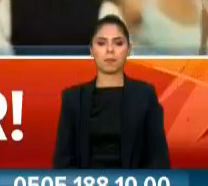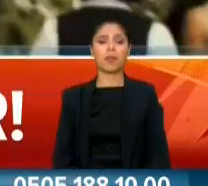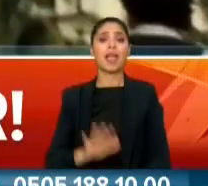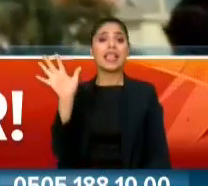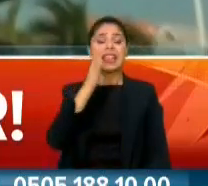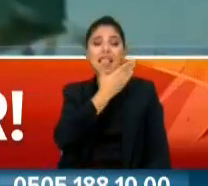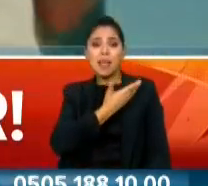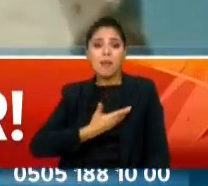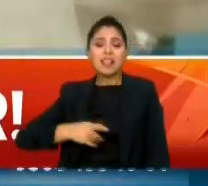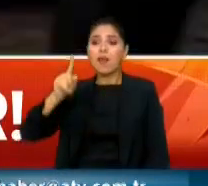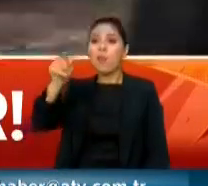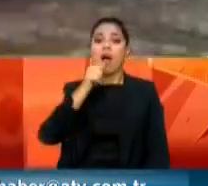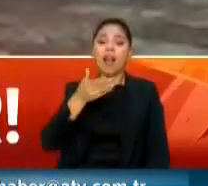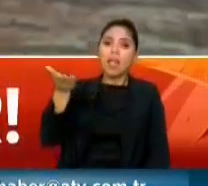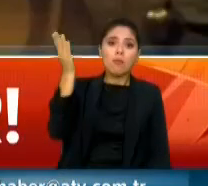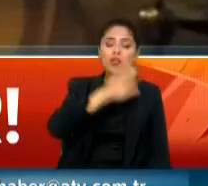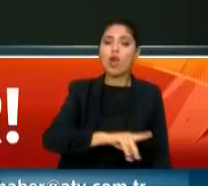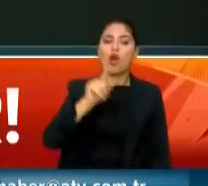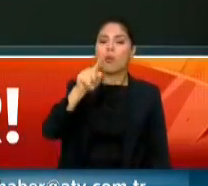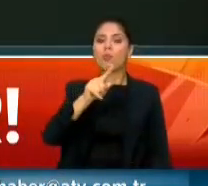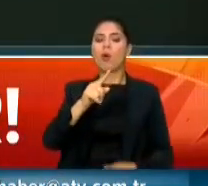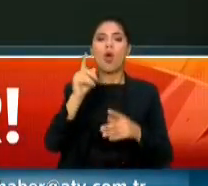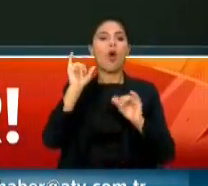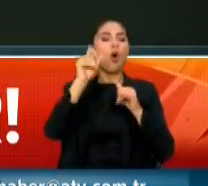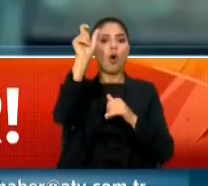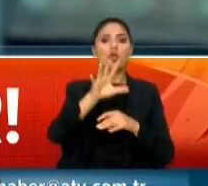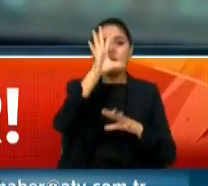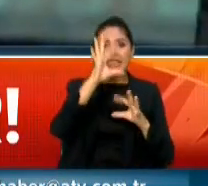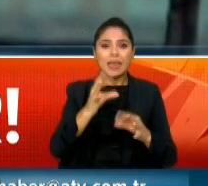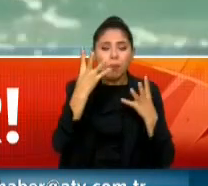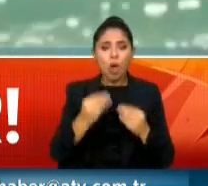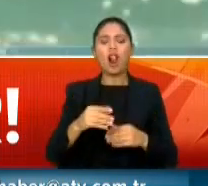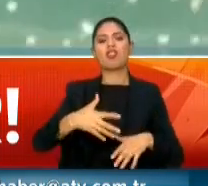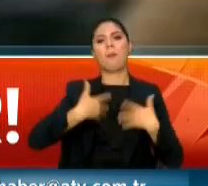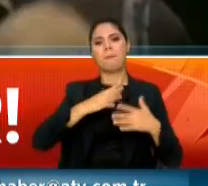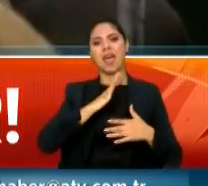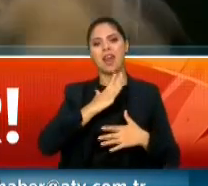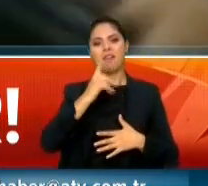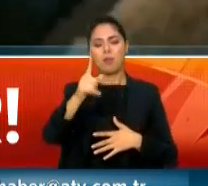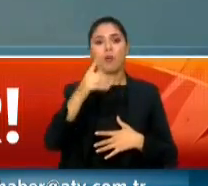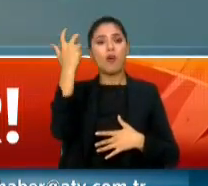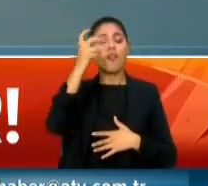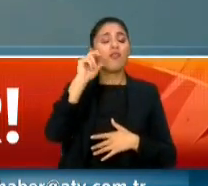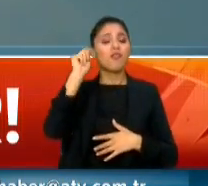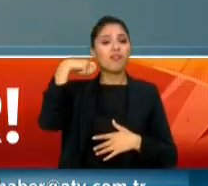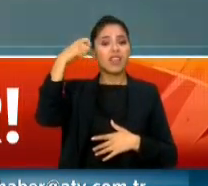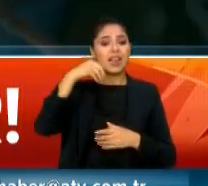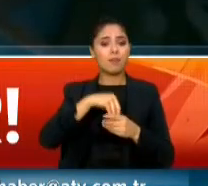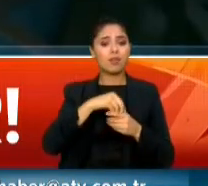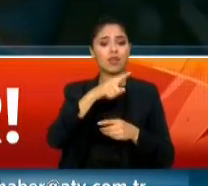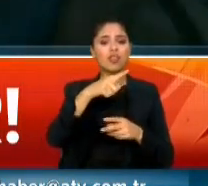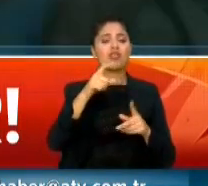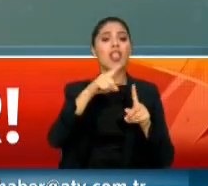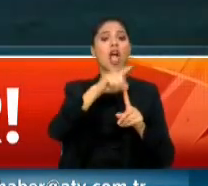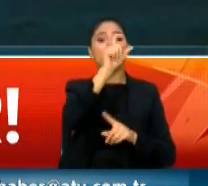Sinema severler Craig'den sonra ünlü ajana kimin hayat vereceğini merakla beklemeye başladı. Karakter için en güçlü aday ise aktör